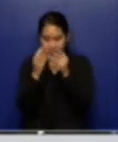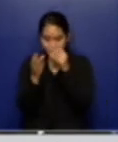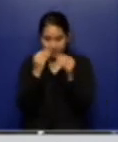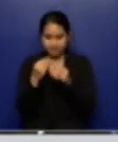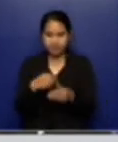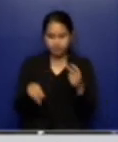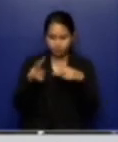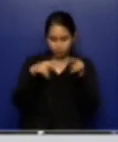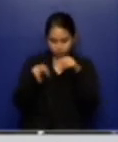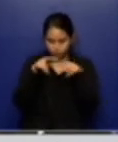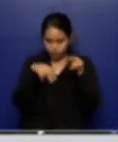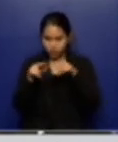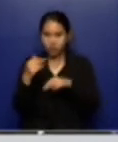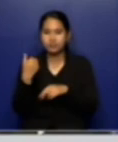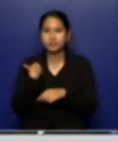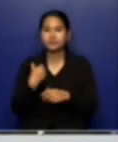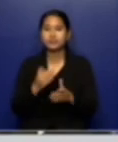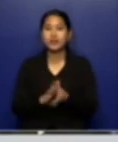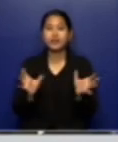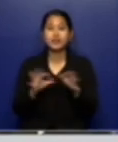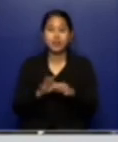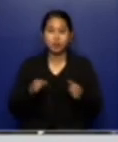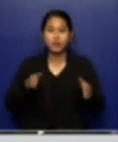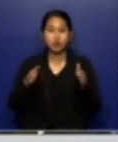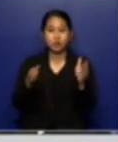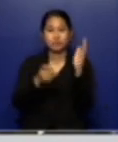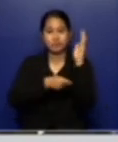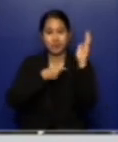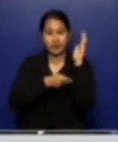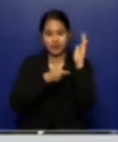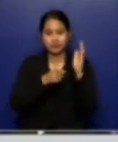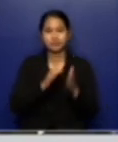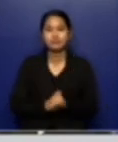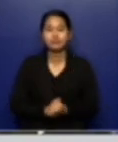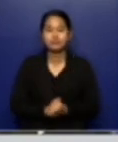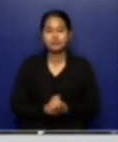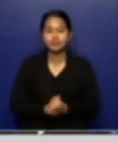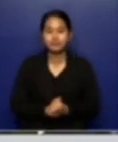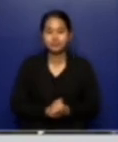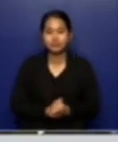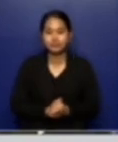ติดนะครับเรื่องพาราแอดฟัน